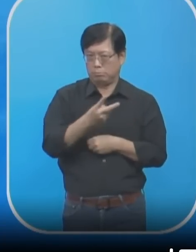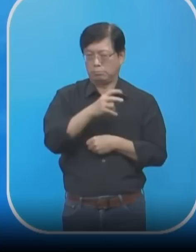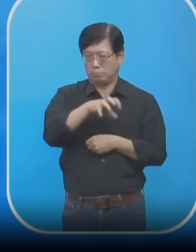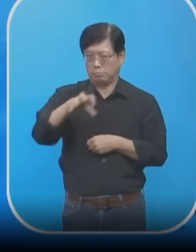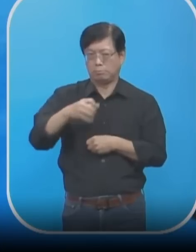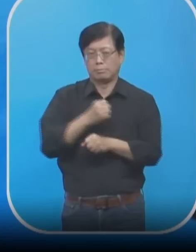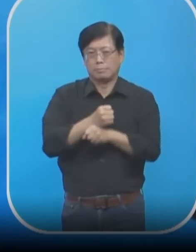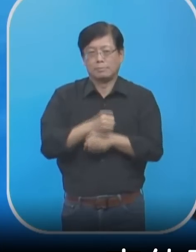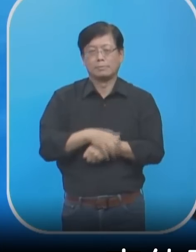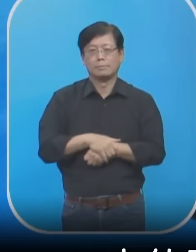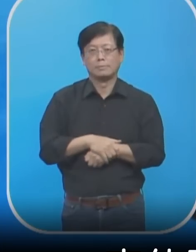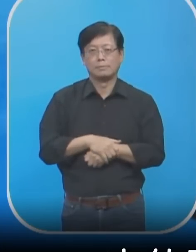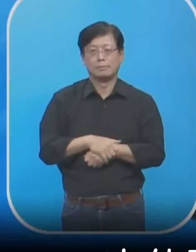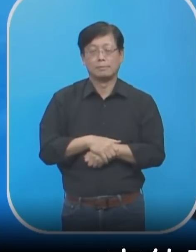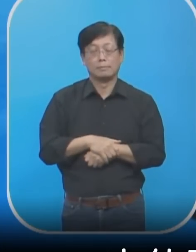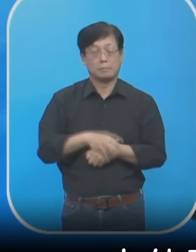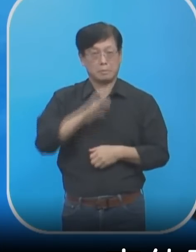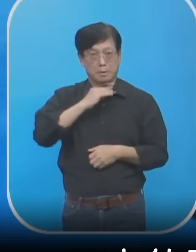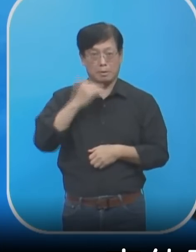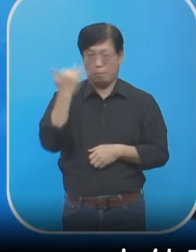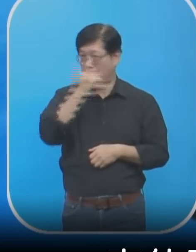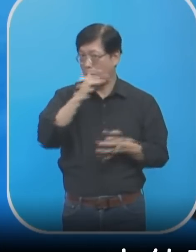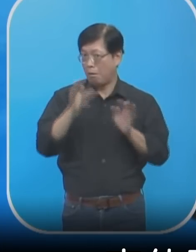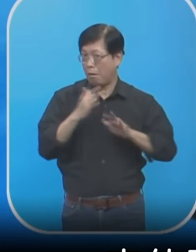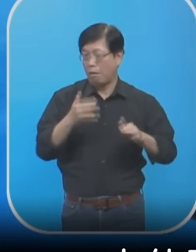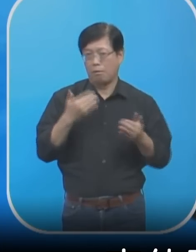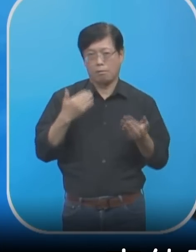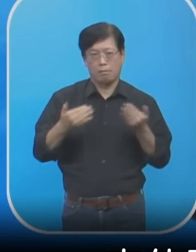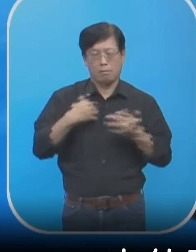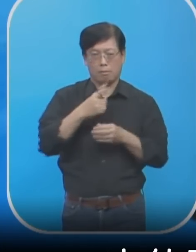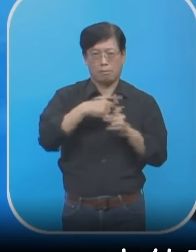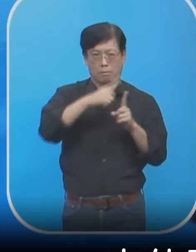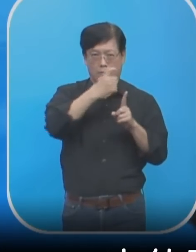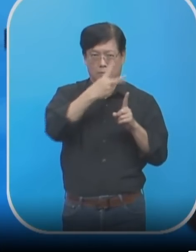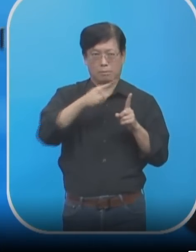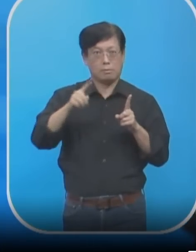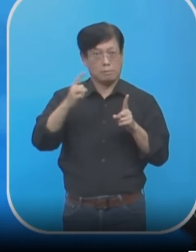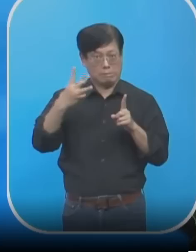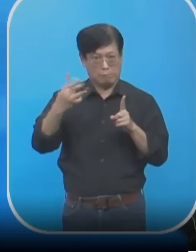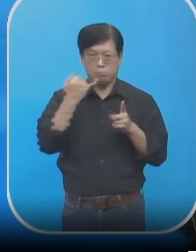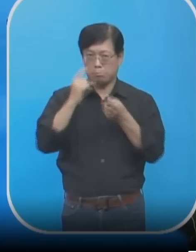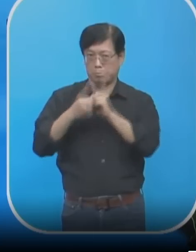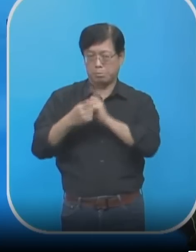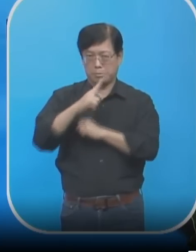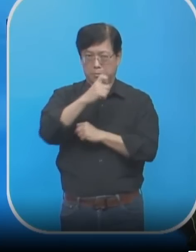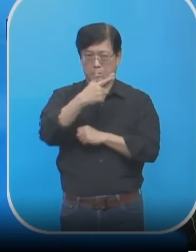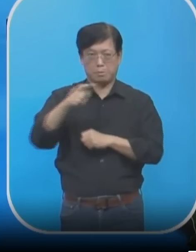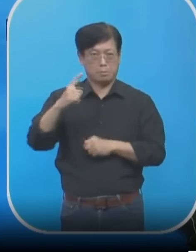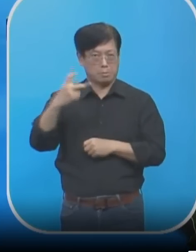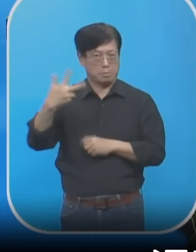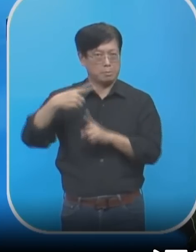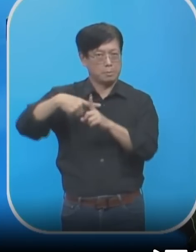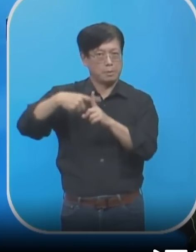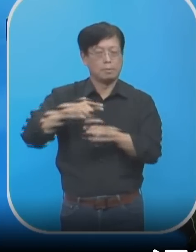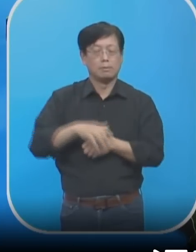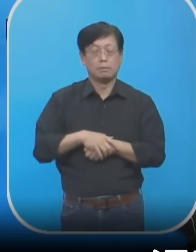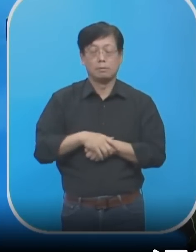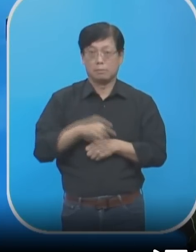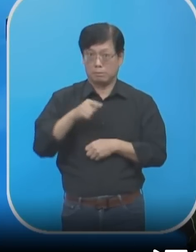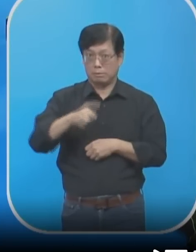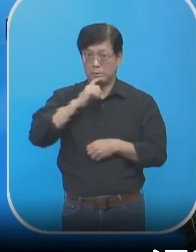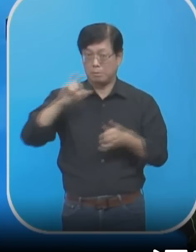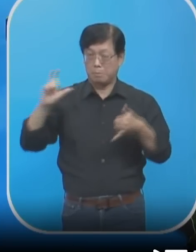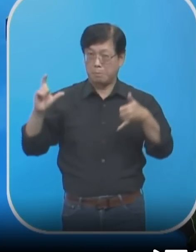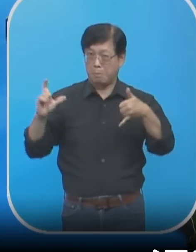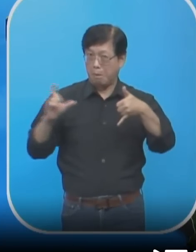带，它的强阵风是由阵风的12到13级可以转到16到17级左右。那这种台风